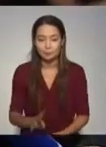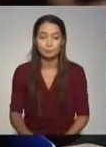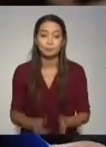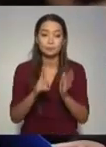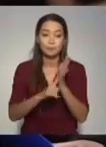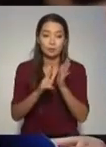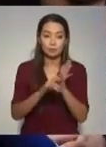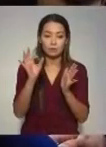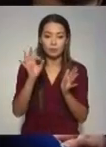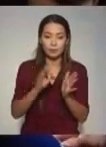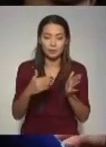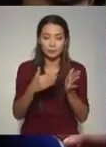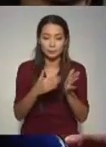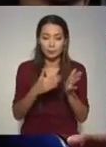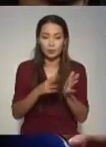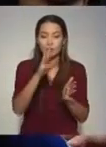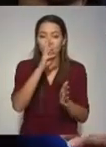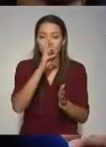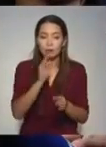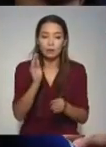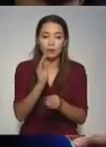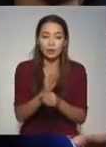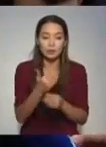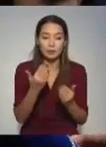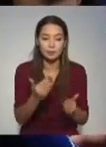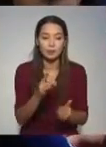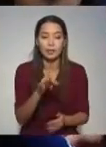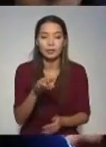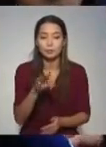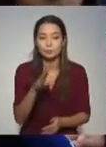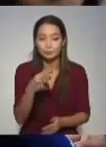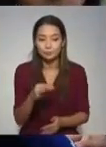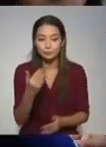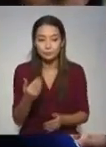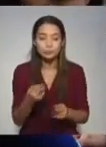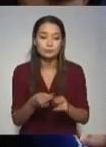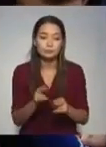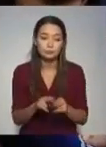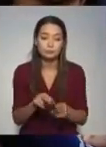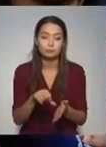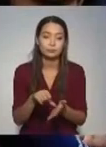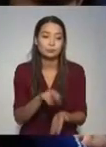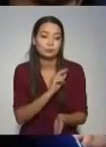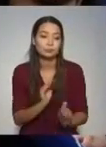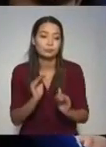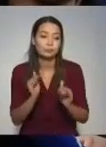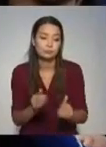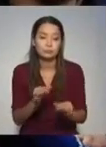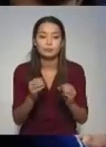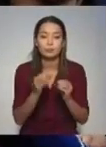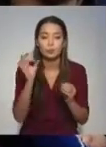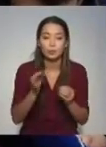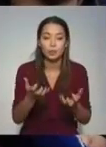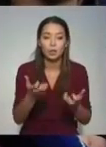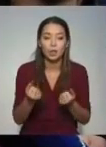70% это максимальное повышение для рядового состава, то есть те, которые только начинают службу. И 10% возможно